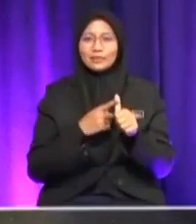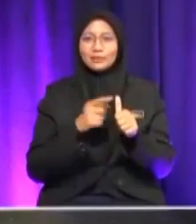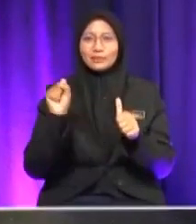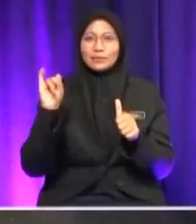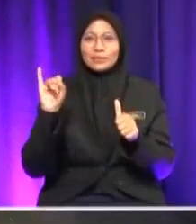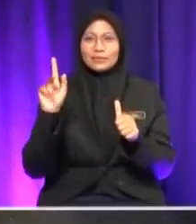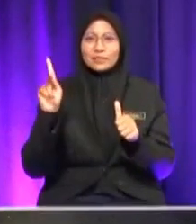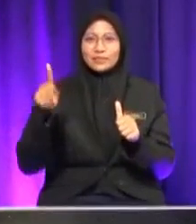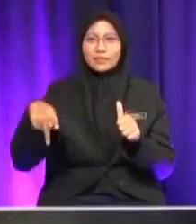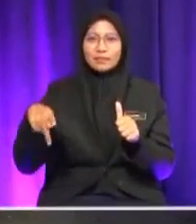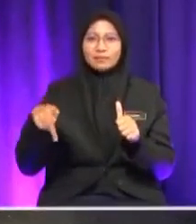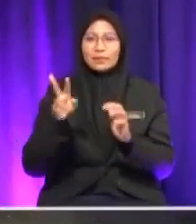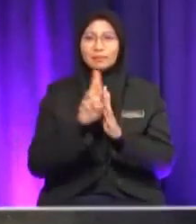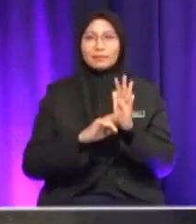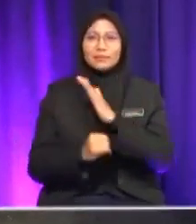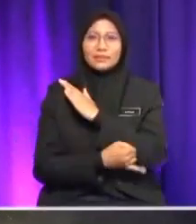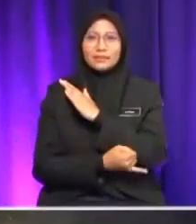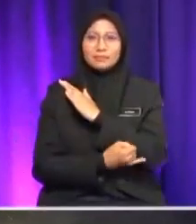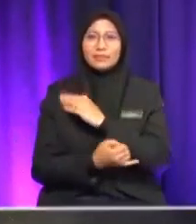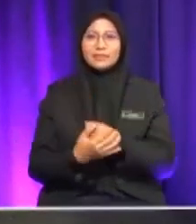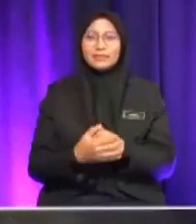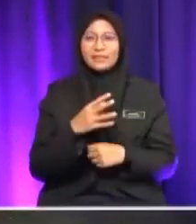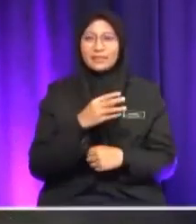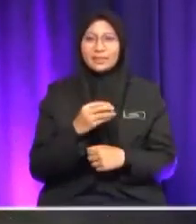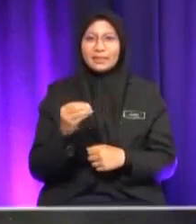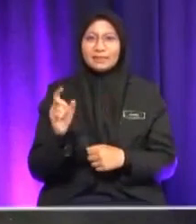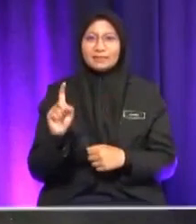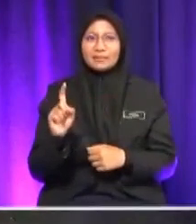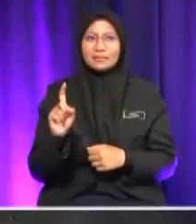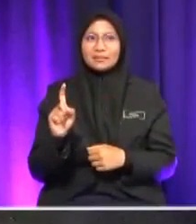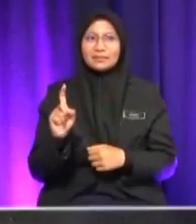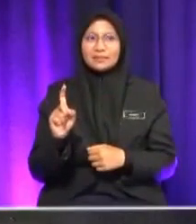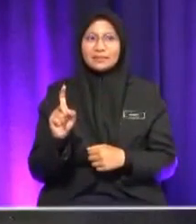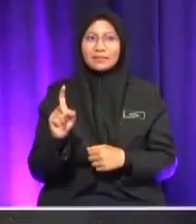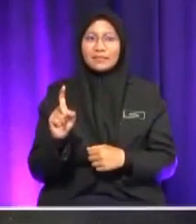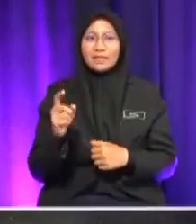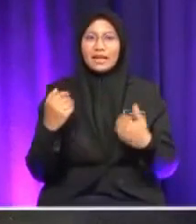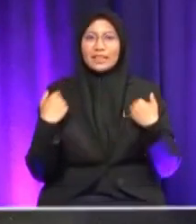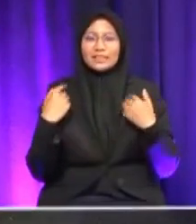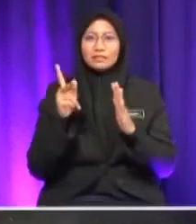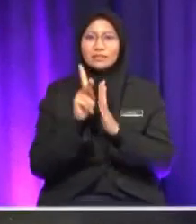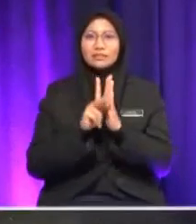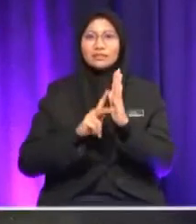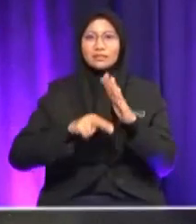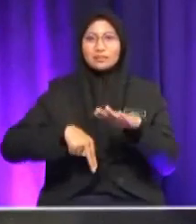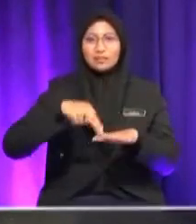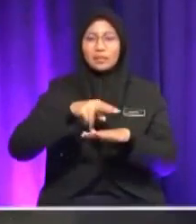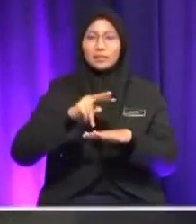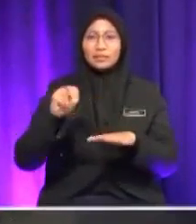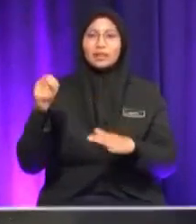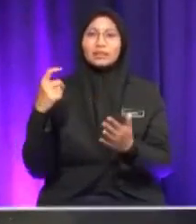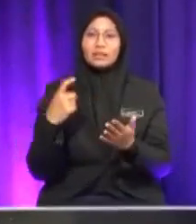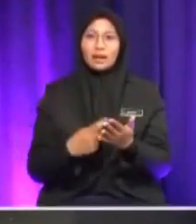sikap berjimat cermat, dan di sini Subhanu telah pun kaitkan dengan isu semasa kenaikan harga barang. Betul. So dalam situasi ini